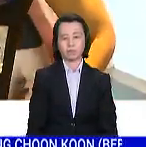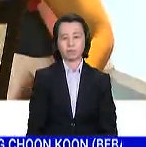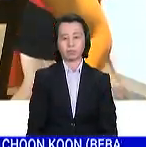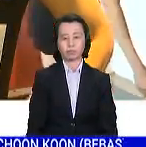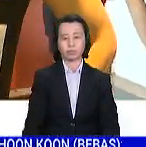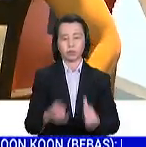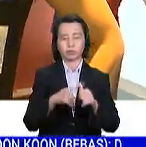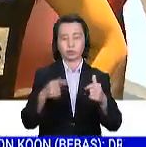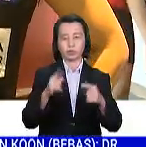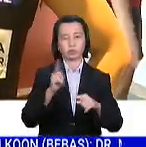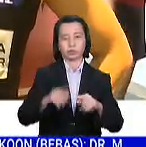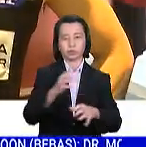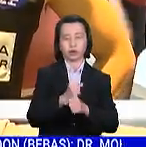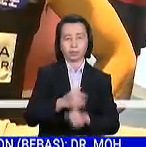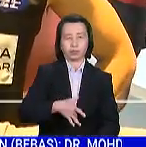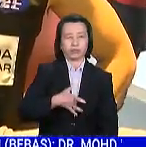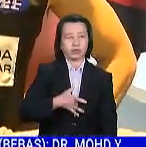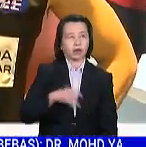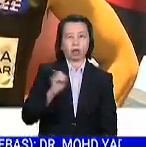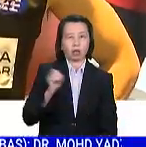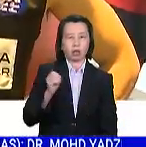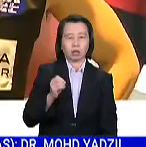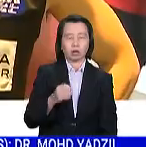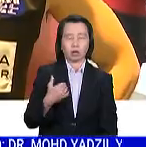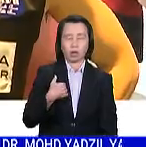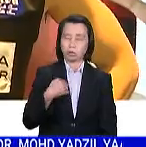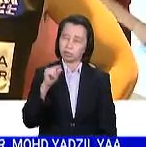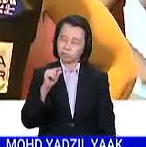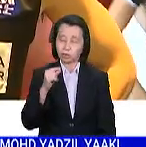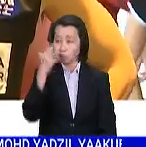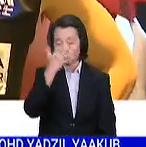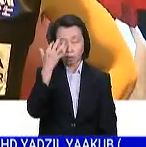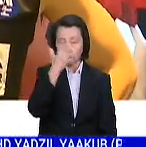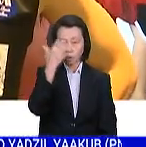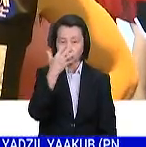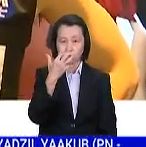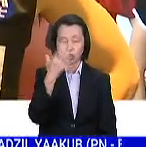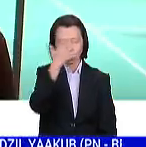First game kita belum dapat feeling lagi. And then ada sikit macam keliru.